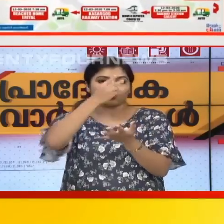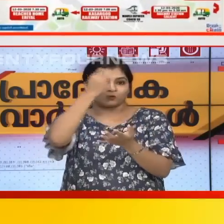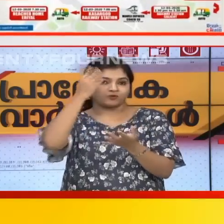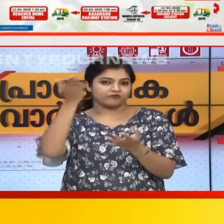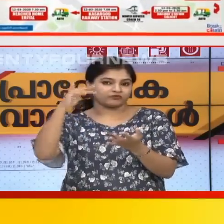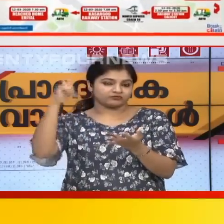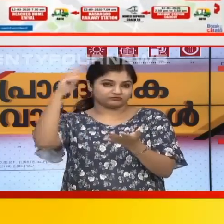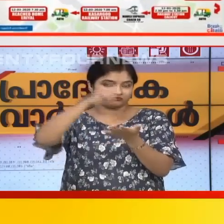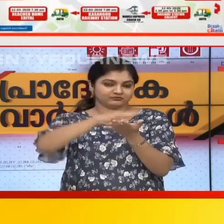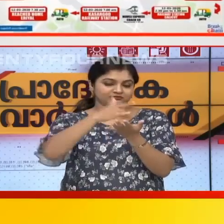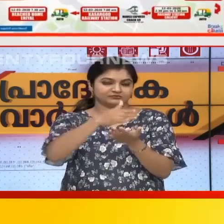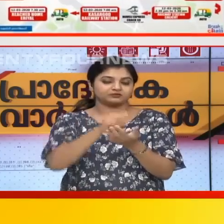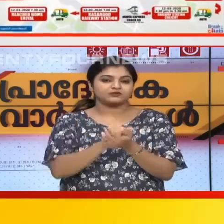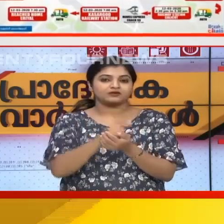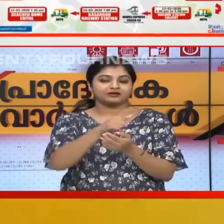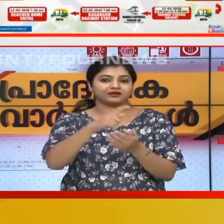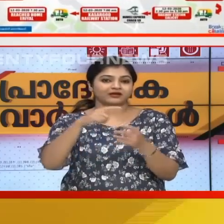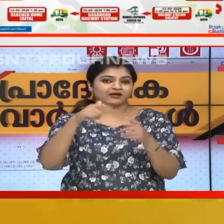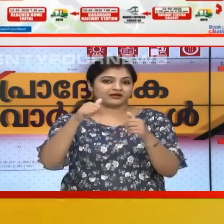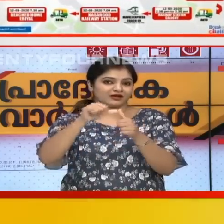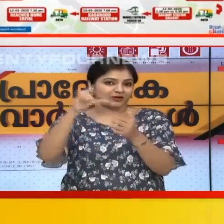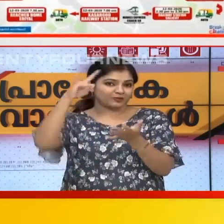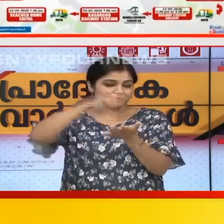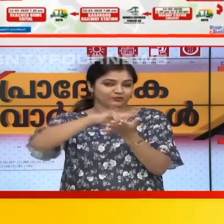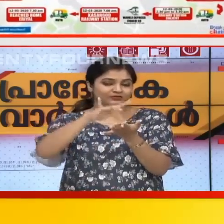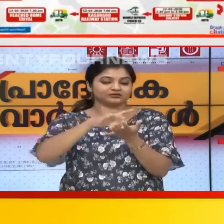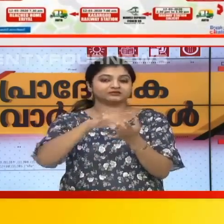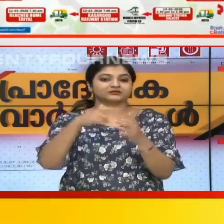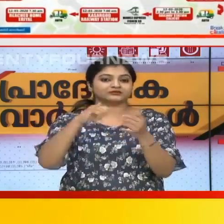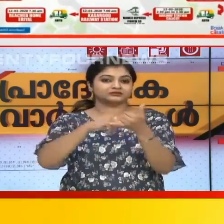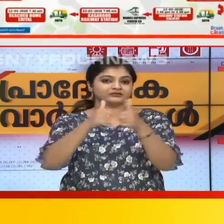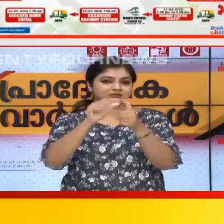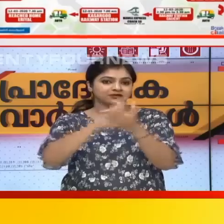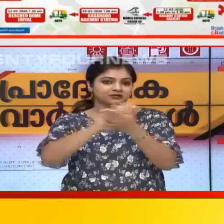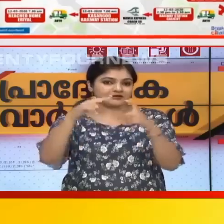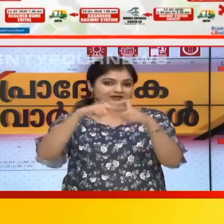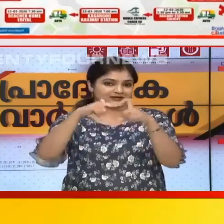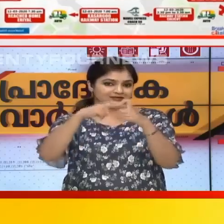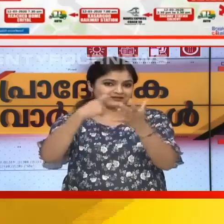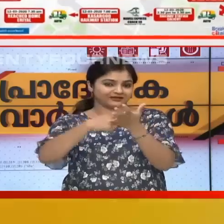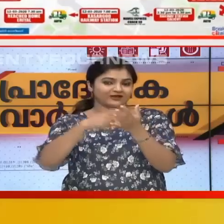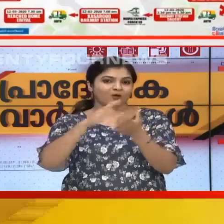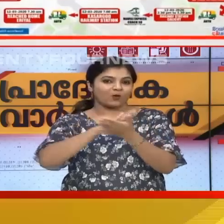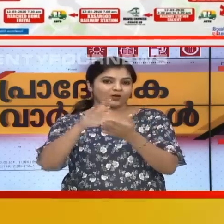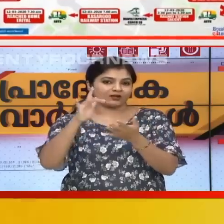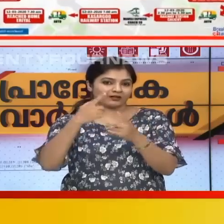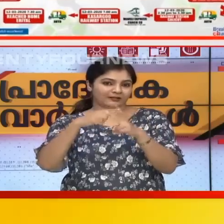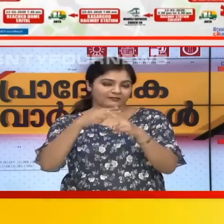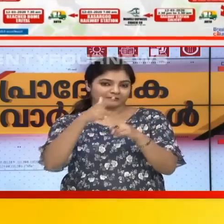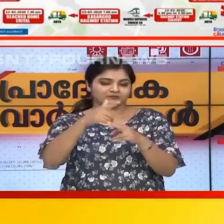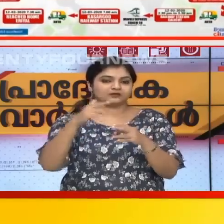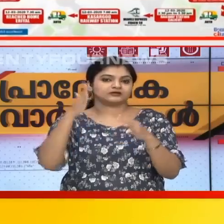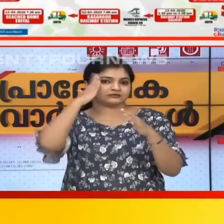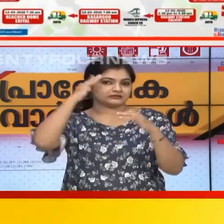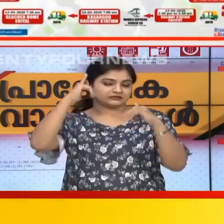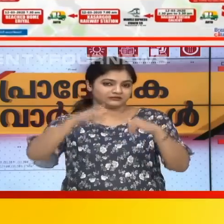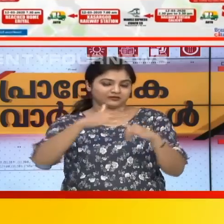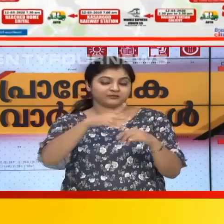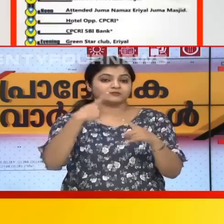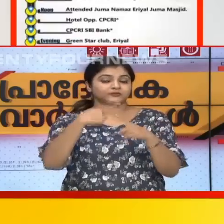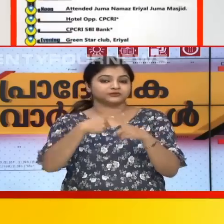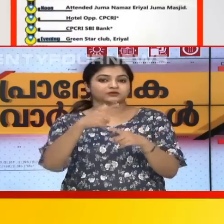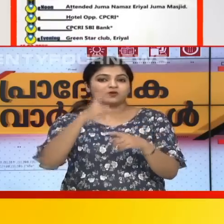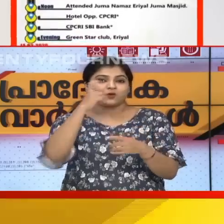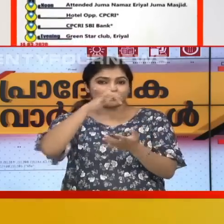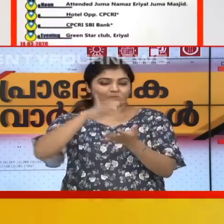റെസിഡൻസി, എയർപോർട്ട് ജംഗ്ഷനിലുള്ള സഹീർ റെസിഡൻസിയിലാണ് ഇയാൾ അന്ന് താമസിച്ച ശേഷം കോഴിക്കോട് വിവിധ മേഖലകളിൽ ഇയാൾ സഞ്ചരിച്ചിട്ടുണ്ട്. എയർപോർട്ട്